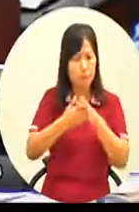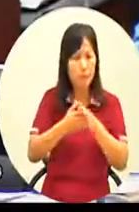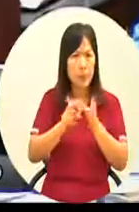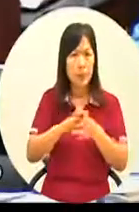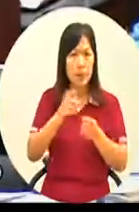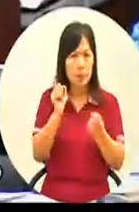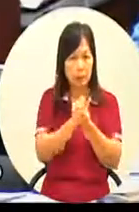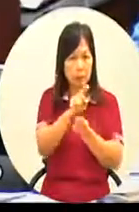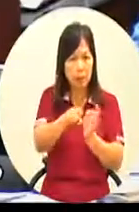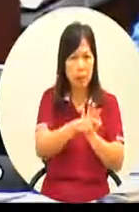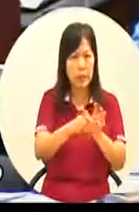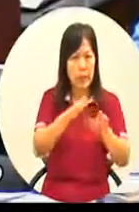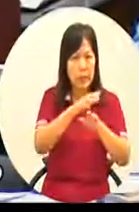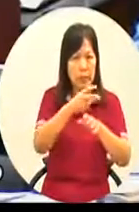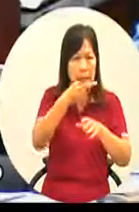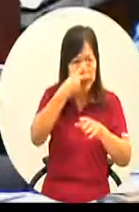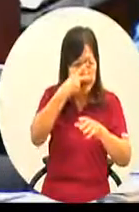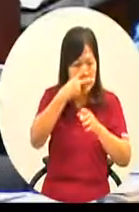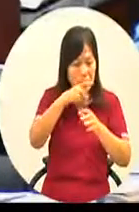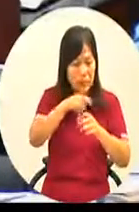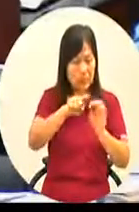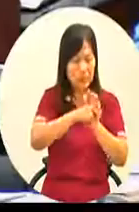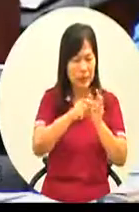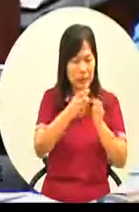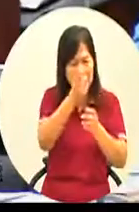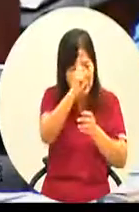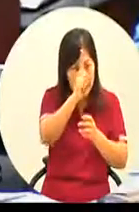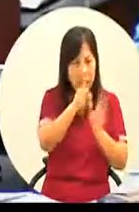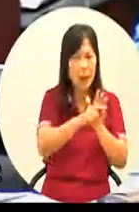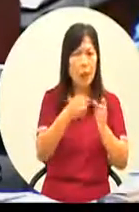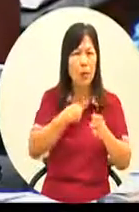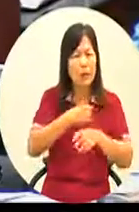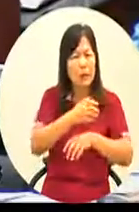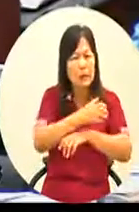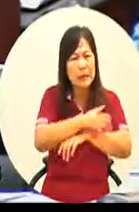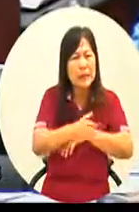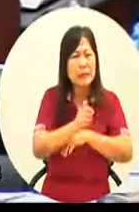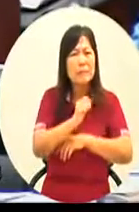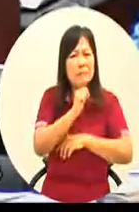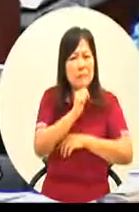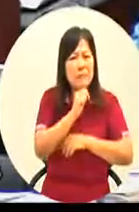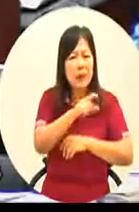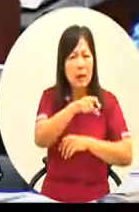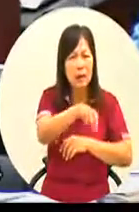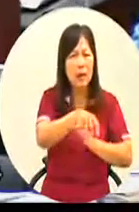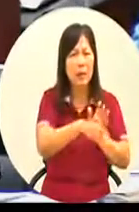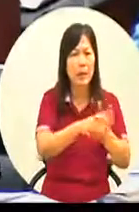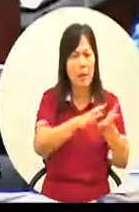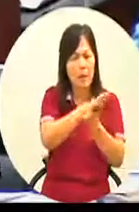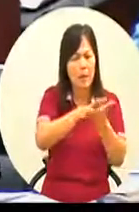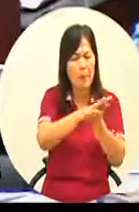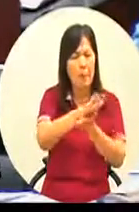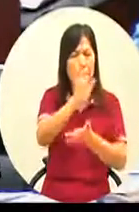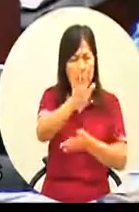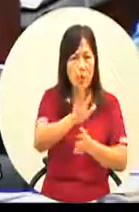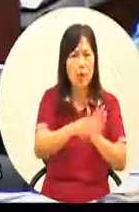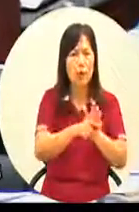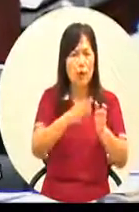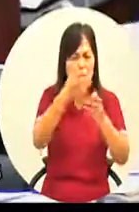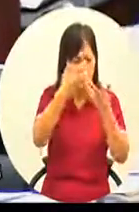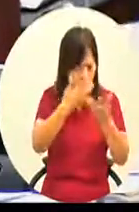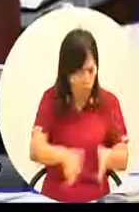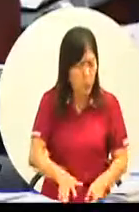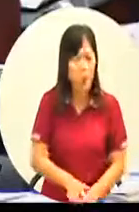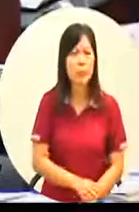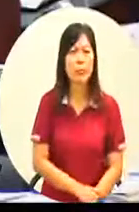啊，迄吉啊是一个冰山一角尔啦，所以阮庄卡吼，这个门牌字迄个遐乱的迄个有够